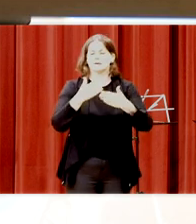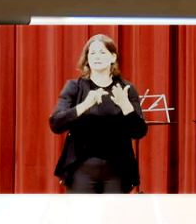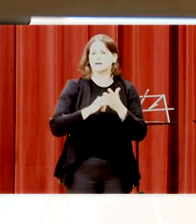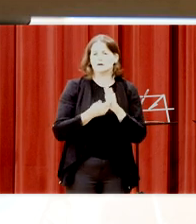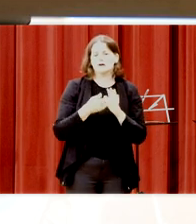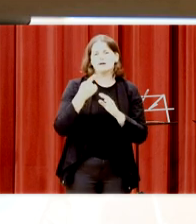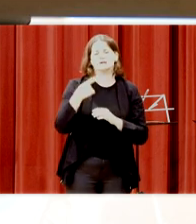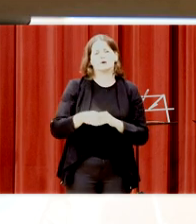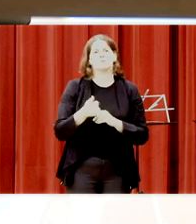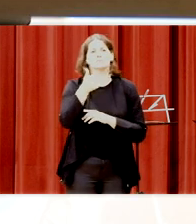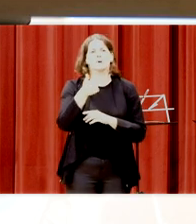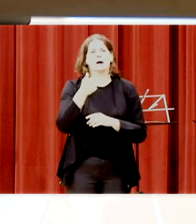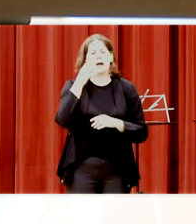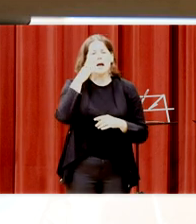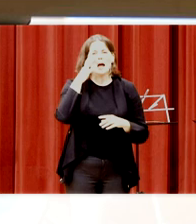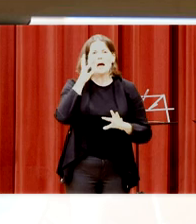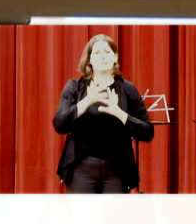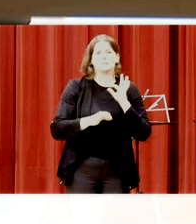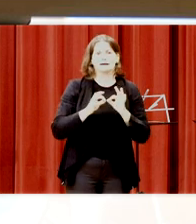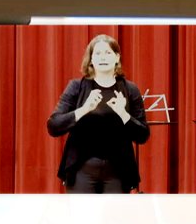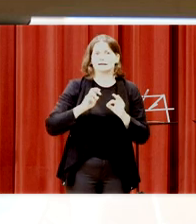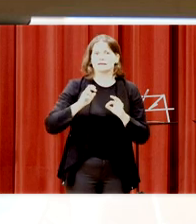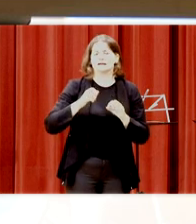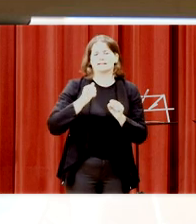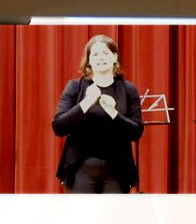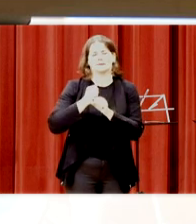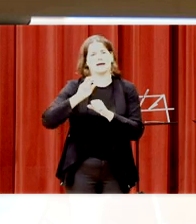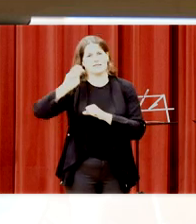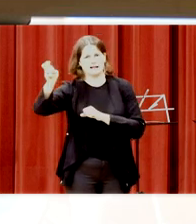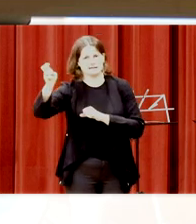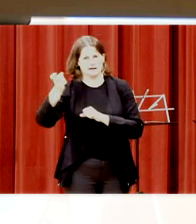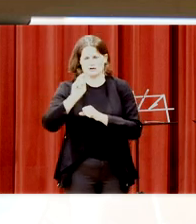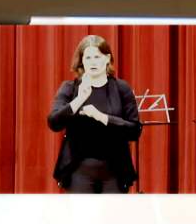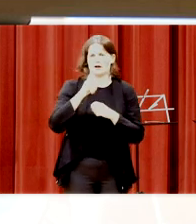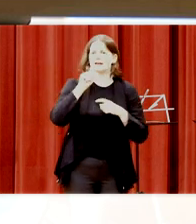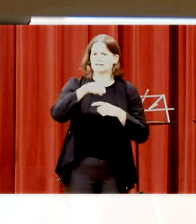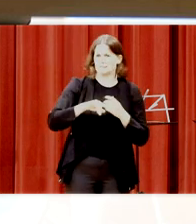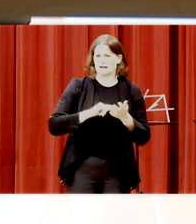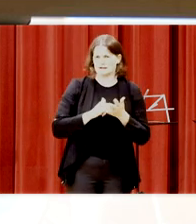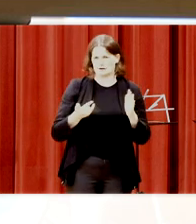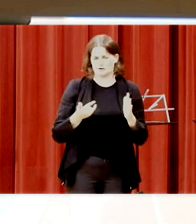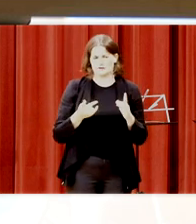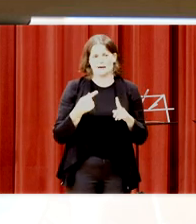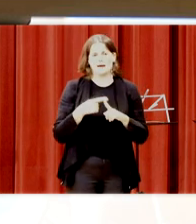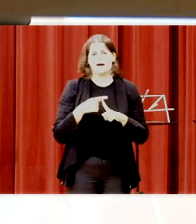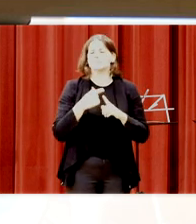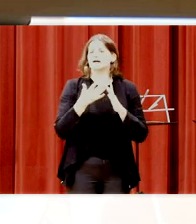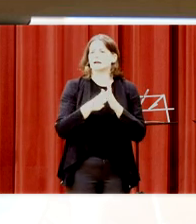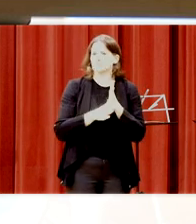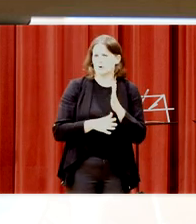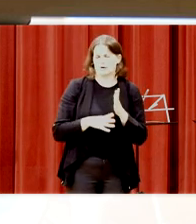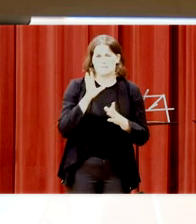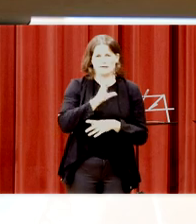programen fantàsticament, en el llenguatge que vulguis, et tradueixen. O sigui, vull dir, hi ha moltes professions, i jo diria que